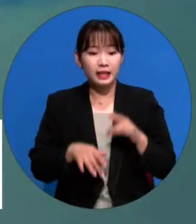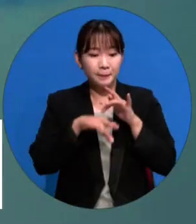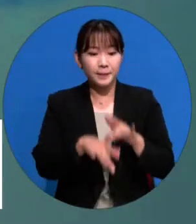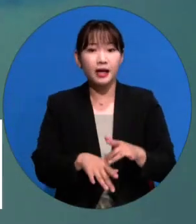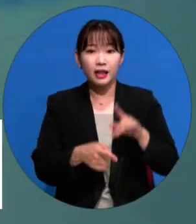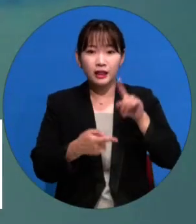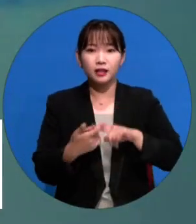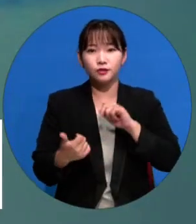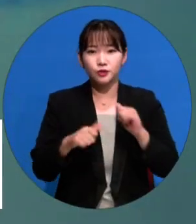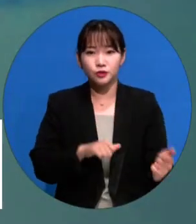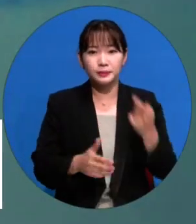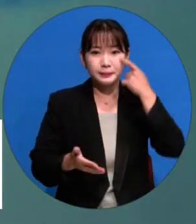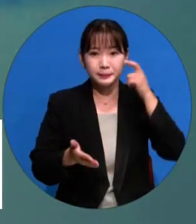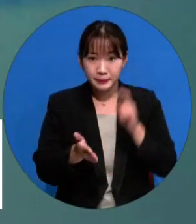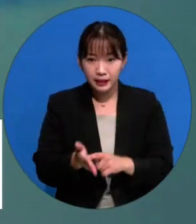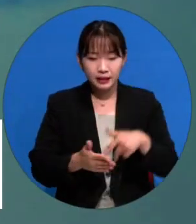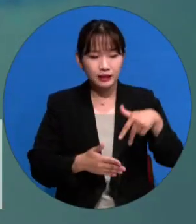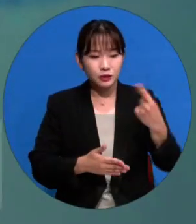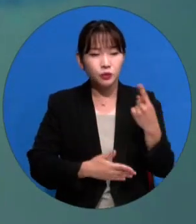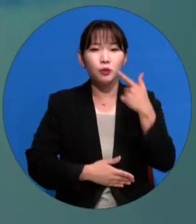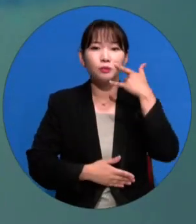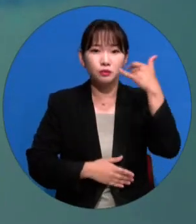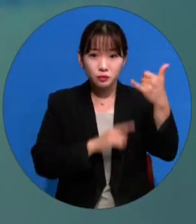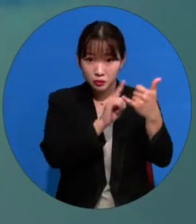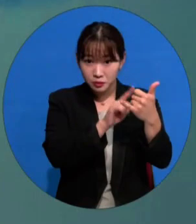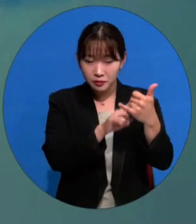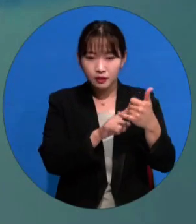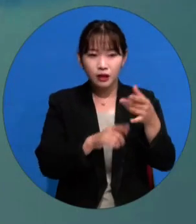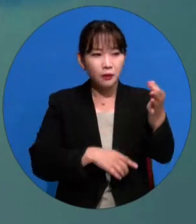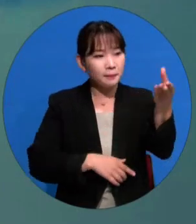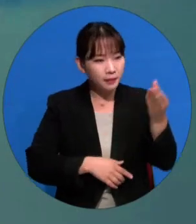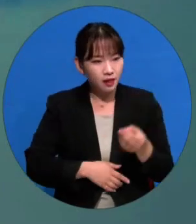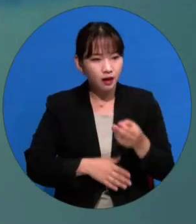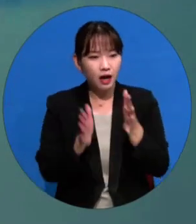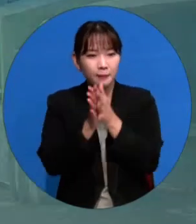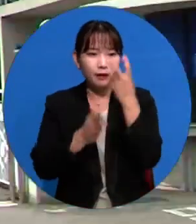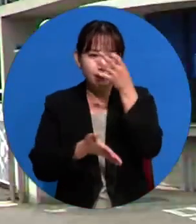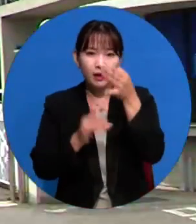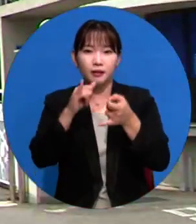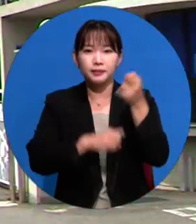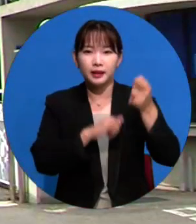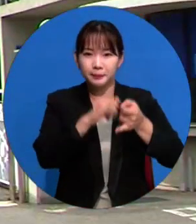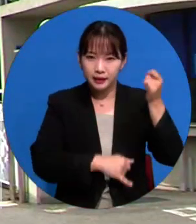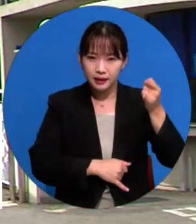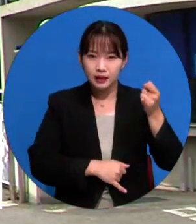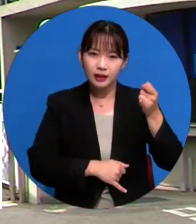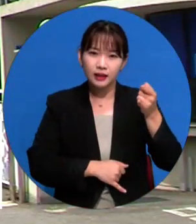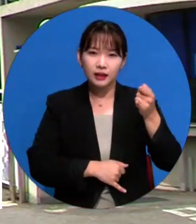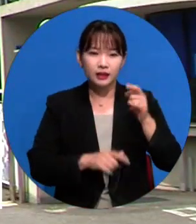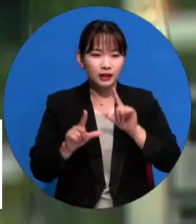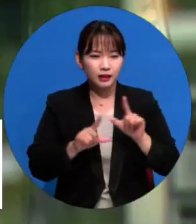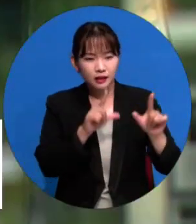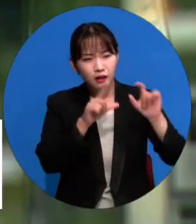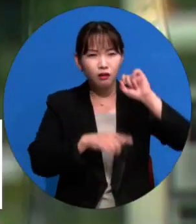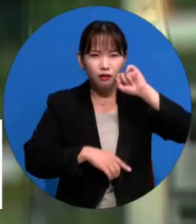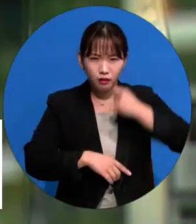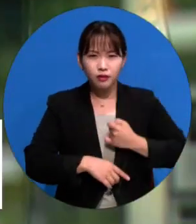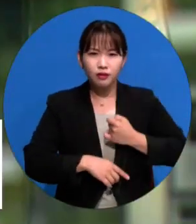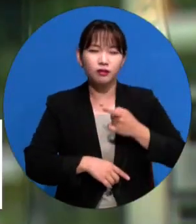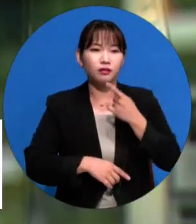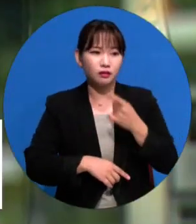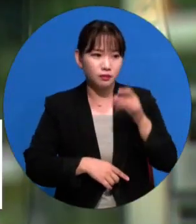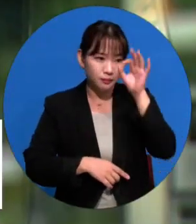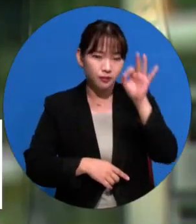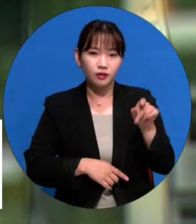실종됐다 숨진 채 발견된 조양의 부모가 대출금과 아파트 관리비를 내지 못하는 등 생활고를 겪은 것으로